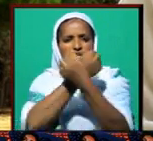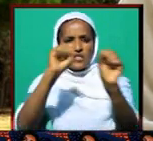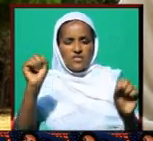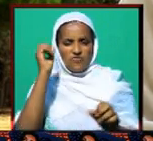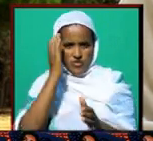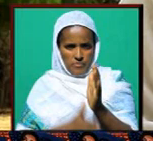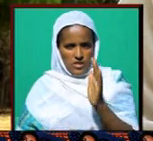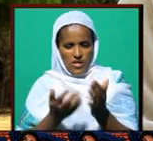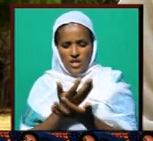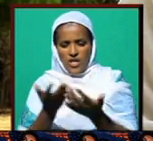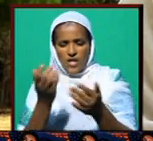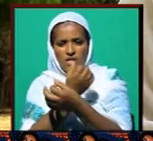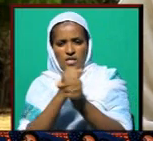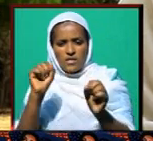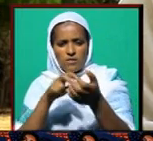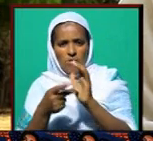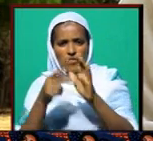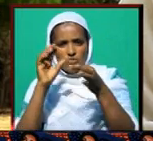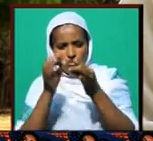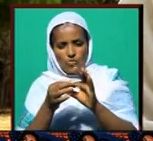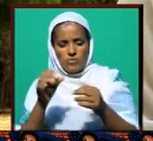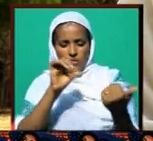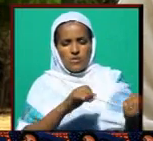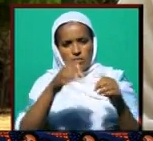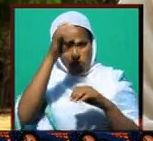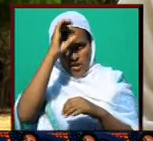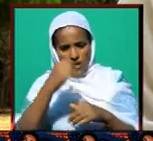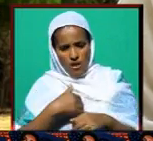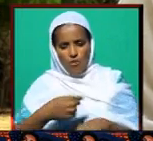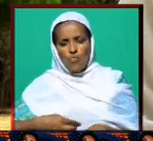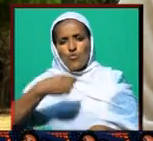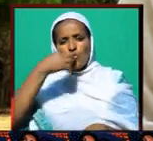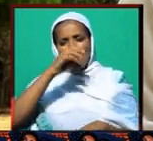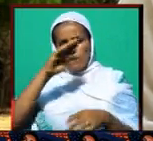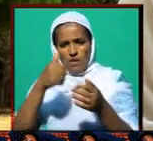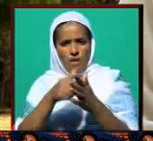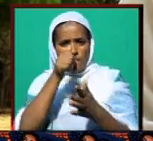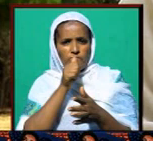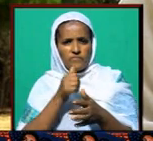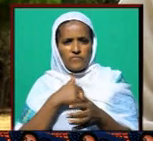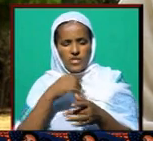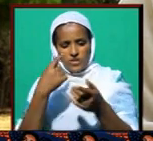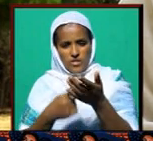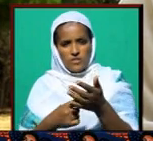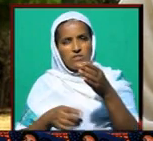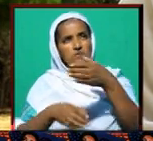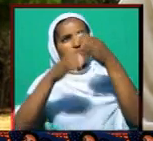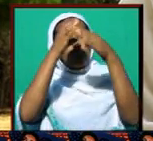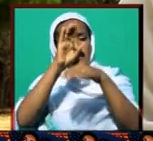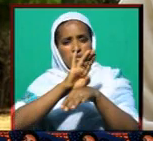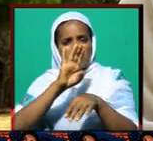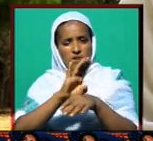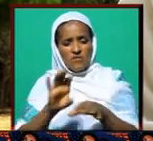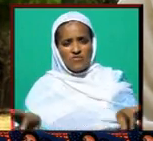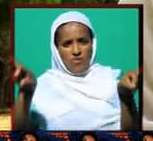ስለሆነ ነው የሚያስፈልገው። ነገረ ድነት እንፈጽምበታለን። ነገረ ድነት ምንድን ነው ካልነ ጥምቀት አለ፣ ቁርባን አለ፣ ጠቅላላ